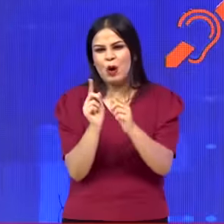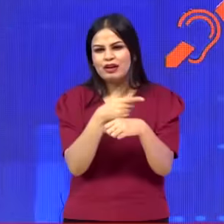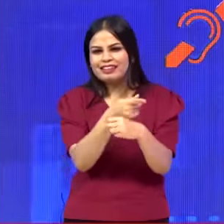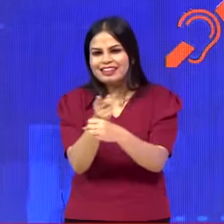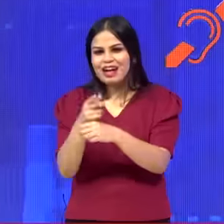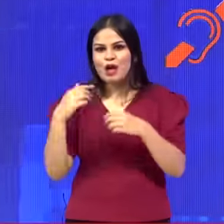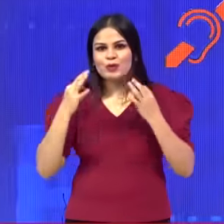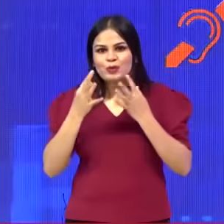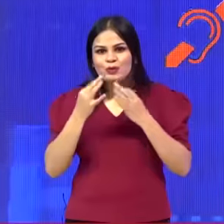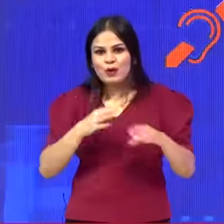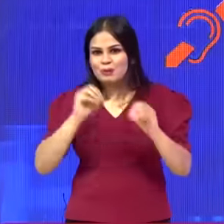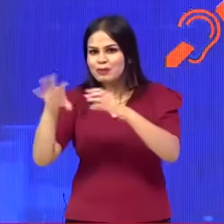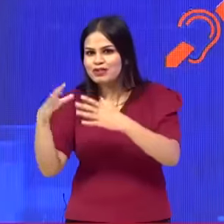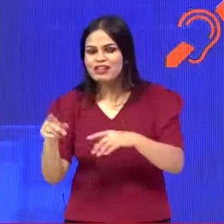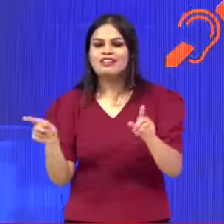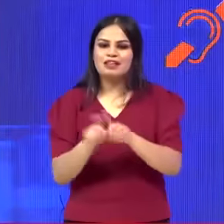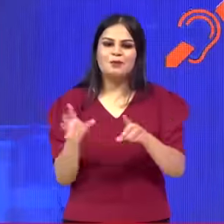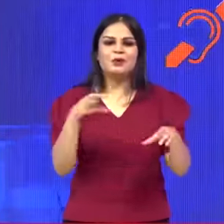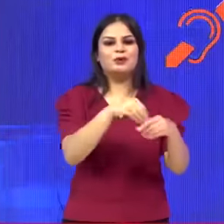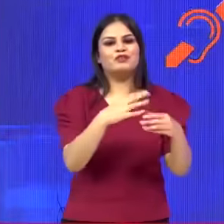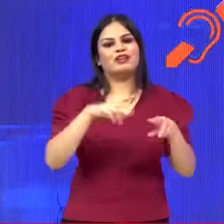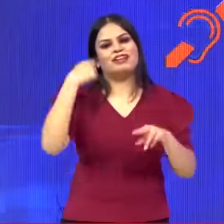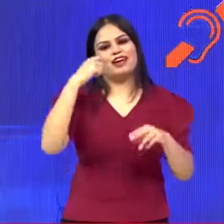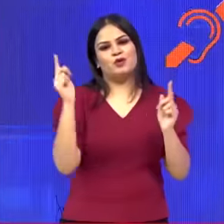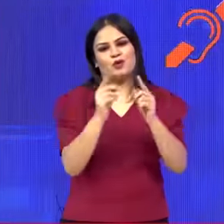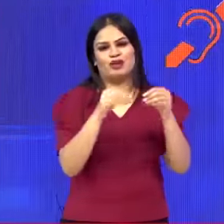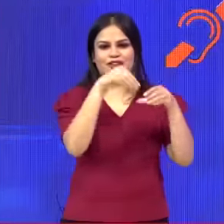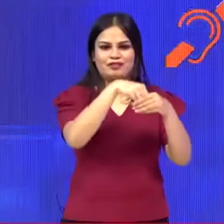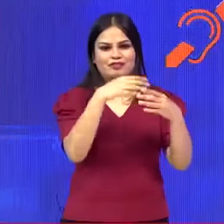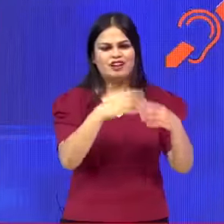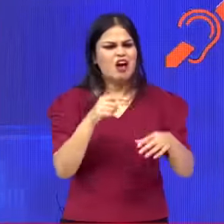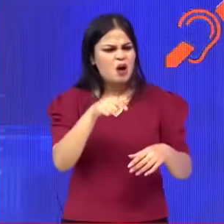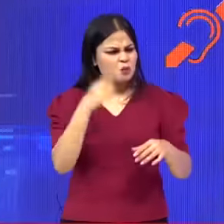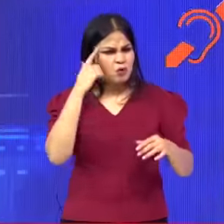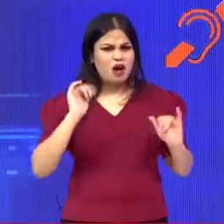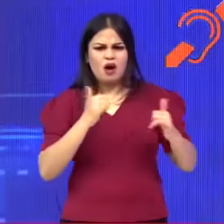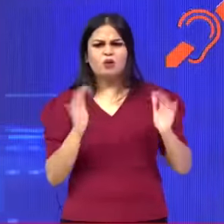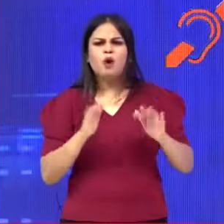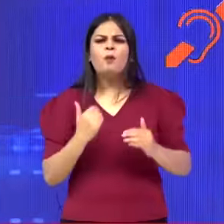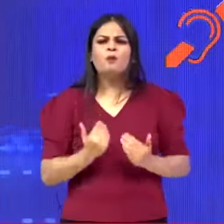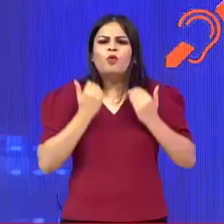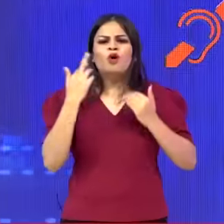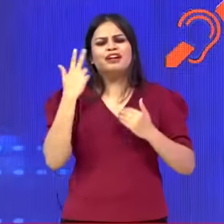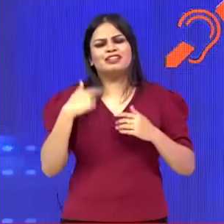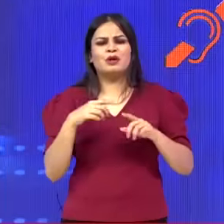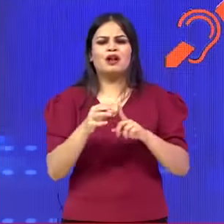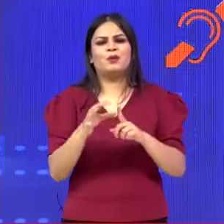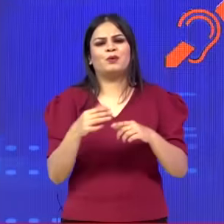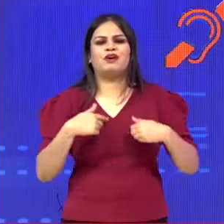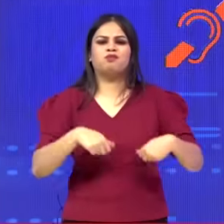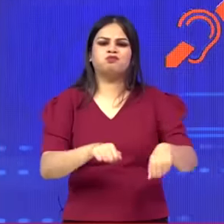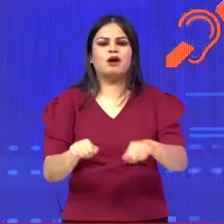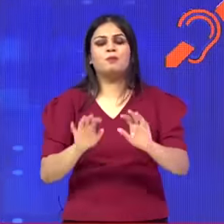छोड़ रहा हूँ, वो था, उसमें कोई शरारत नहीं थी, सब बोर हो रहा था। चलिए मैं मान लेता हूँ ये शरारत नहीं थी,